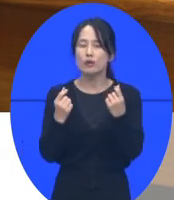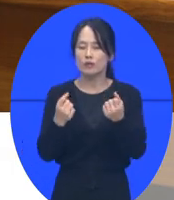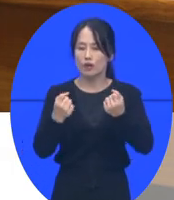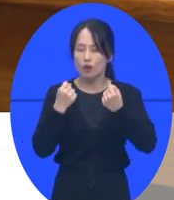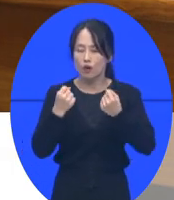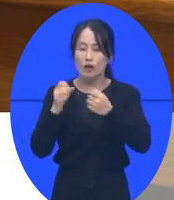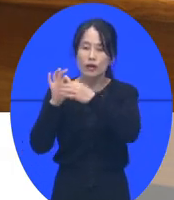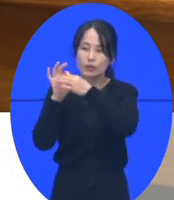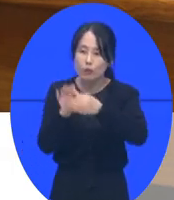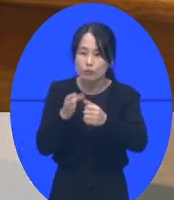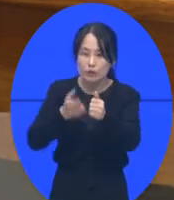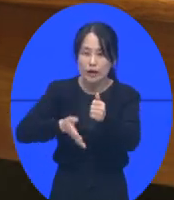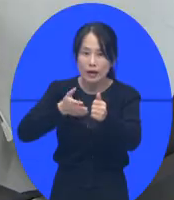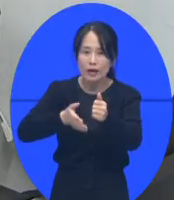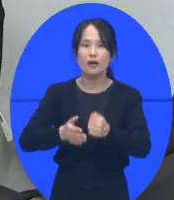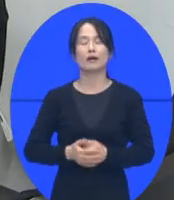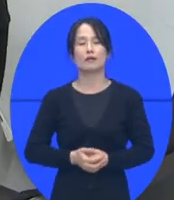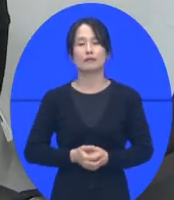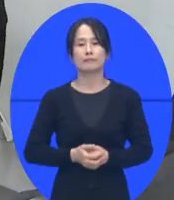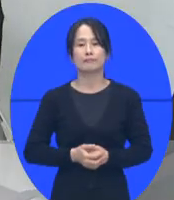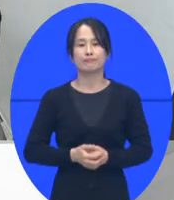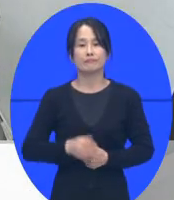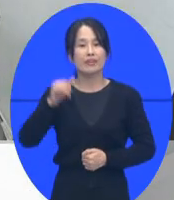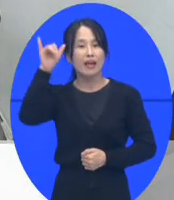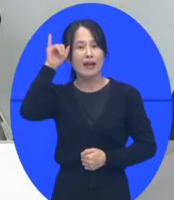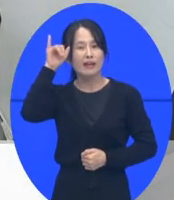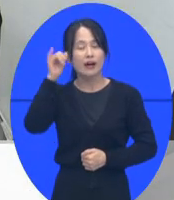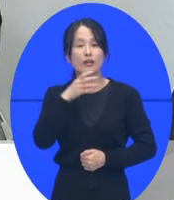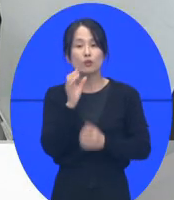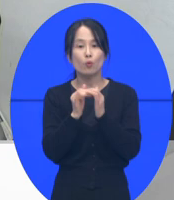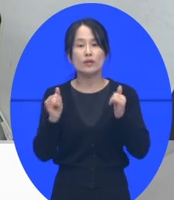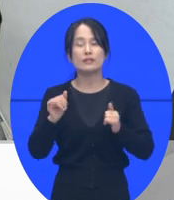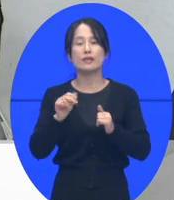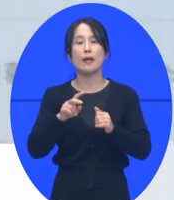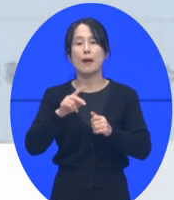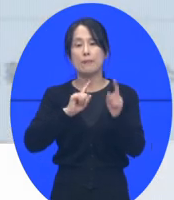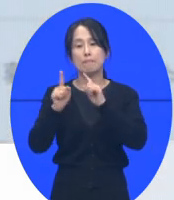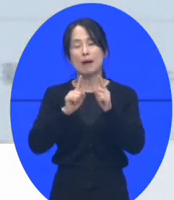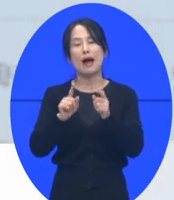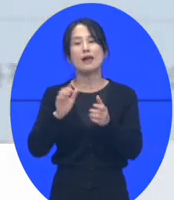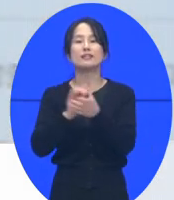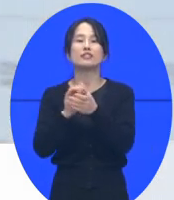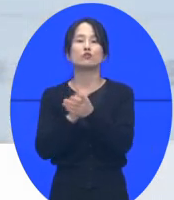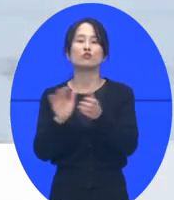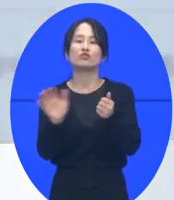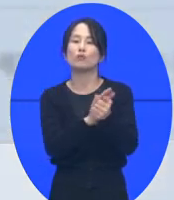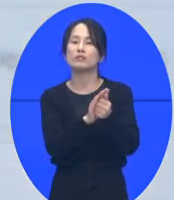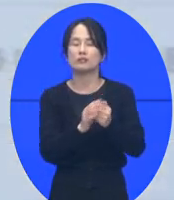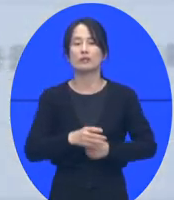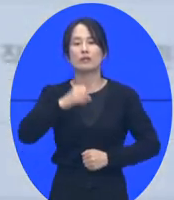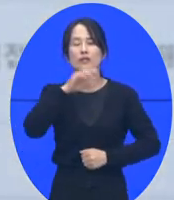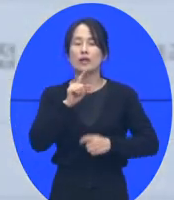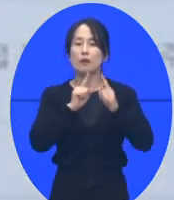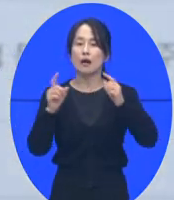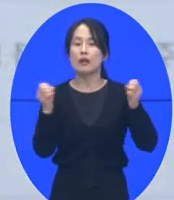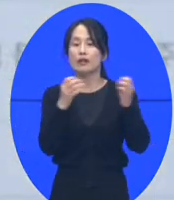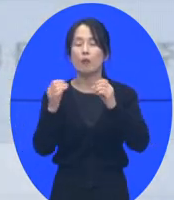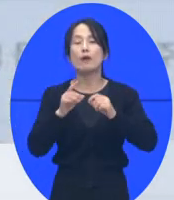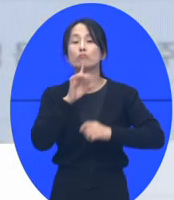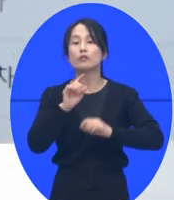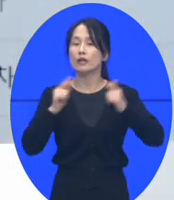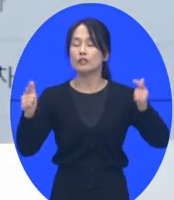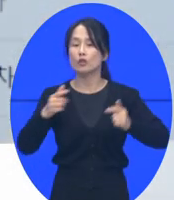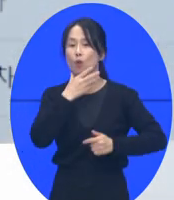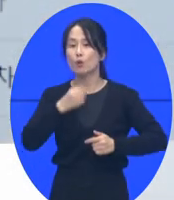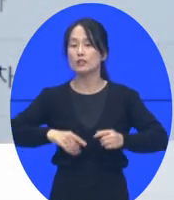이렇게 건강하셨으면 좋겠어요. AI 노인 말벗 서비스입니다. 단순한 말벗에 그치지 않고 복지 서비스도